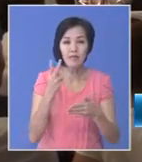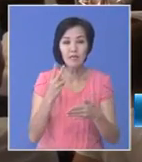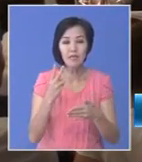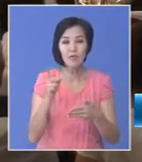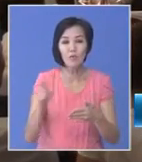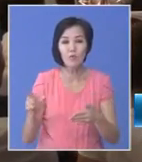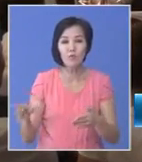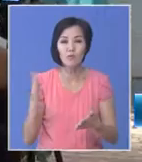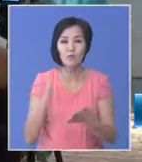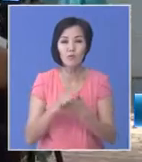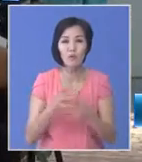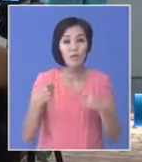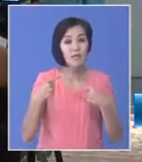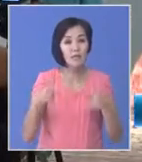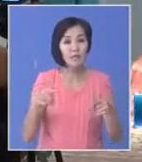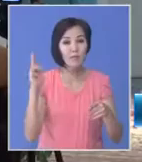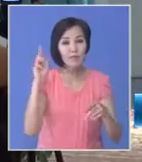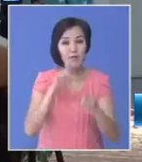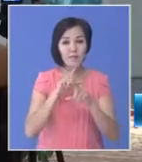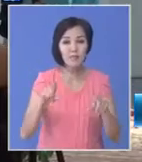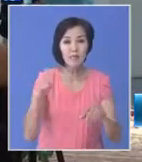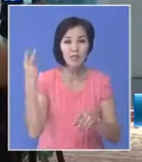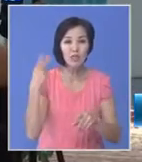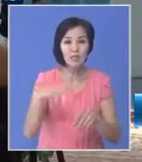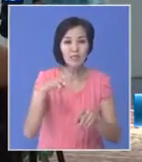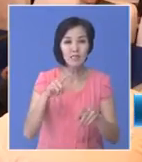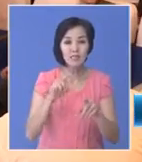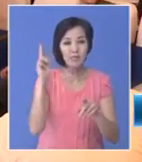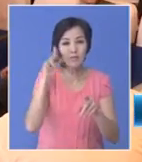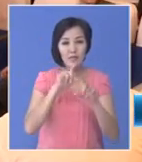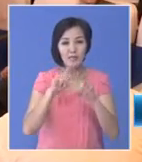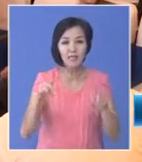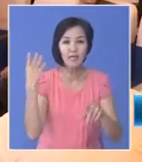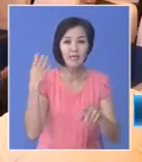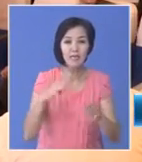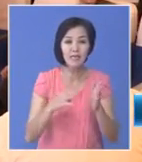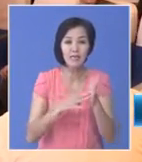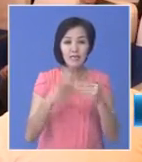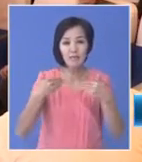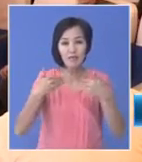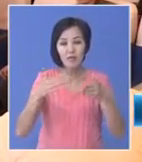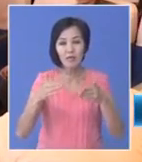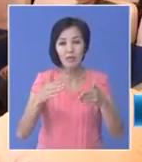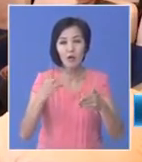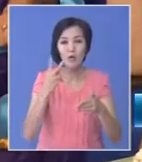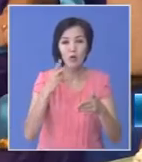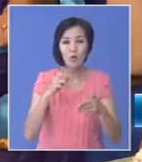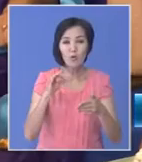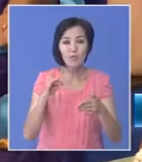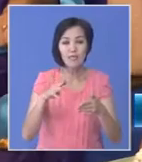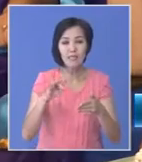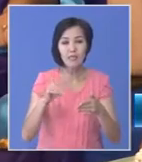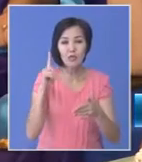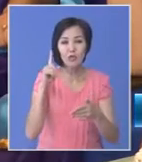басқа мектептің кеші, атақты 20-шы лицей. Білім шаңырағын 48 бала бітірген. 26-сы ОБТ-дан 100-ден жоғары бал